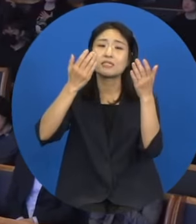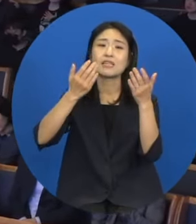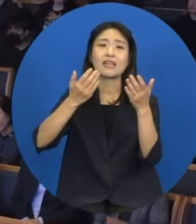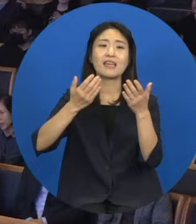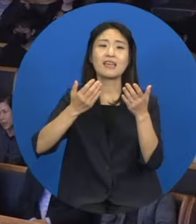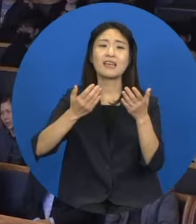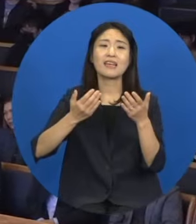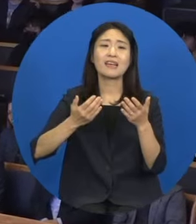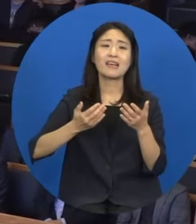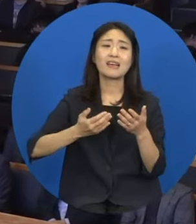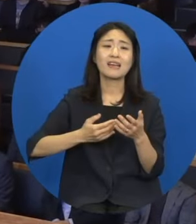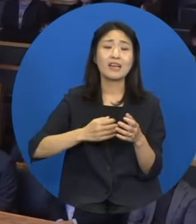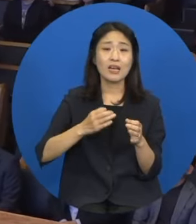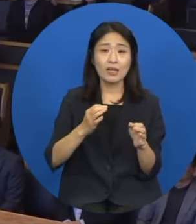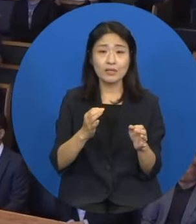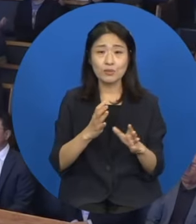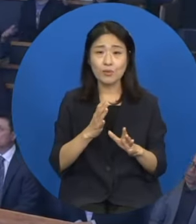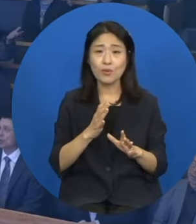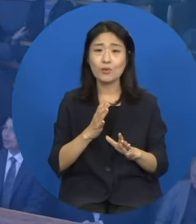지켜주시네.